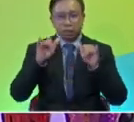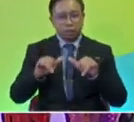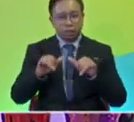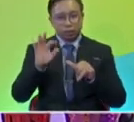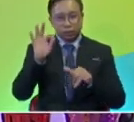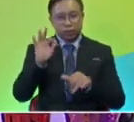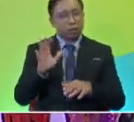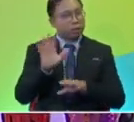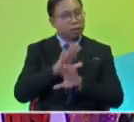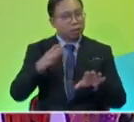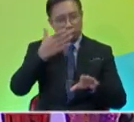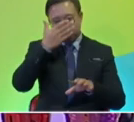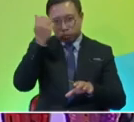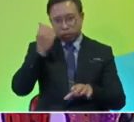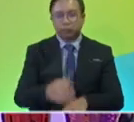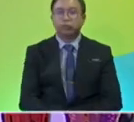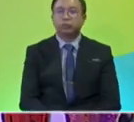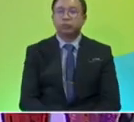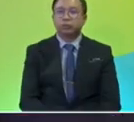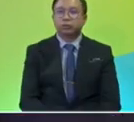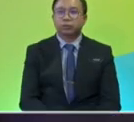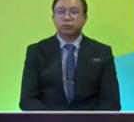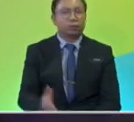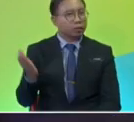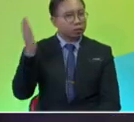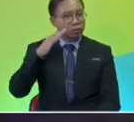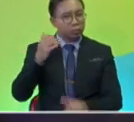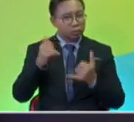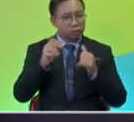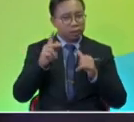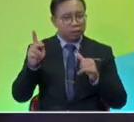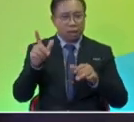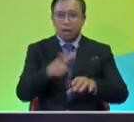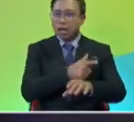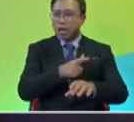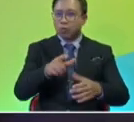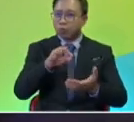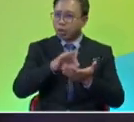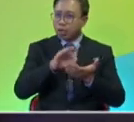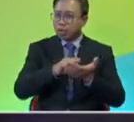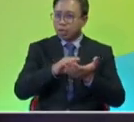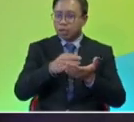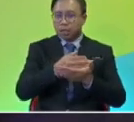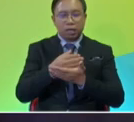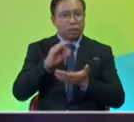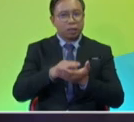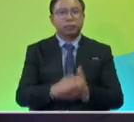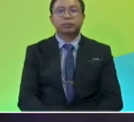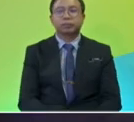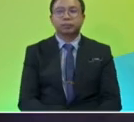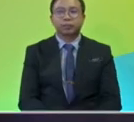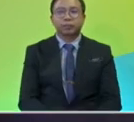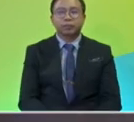okey jangan lupa ya lirikupa lirik tadi okey Jom kita mainkan lagu anak ayam yang tinggal sembilan one two